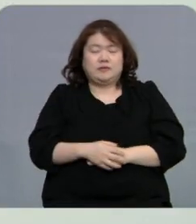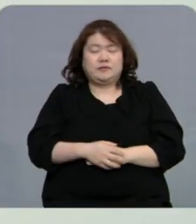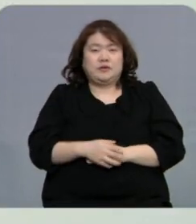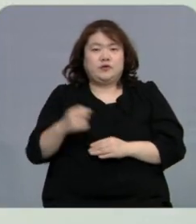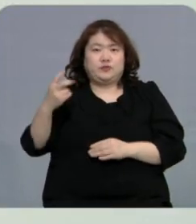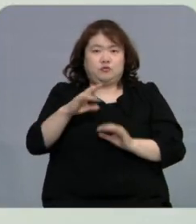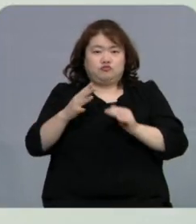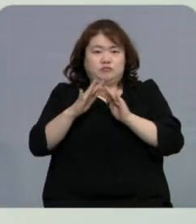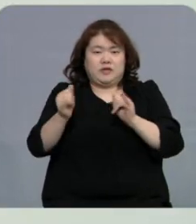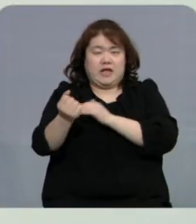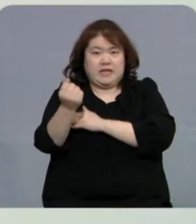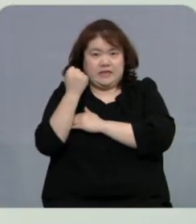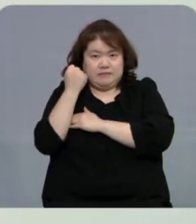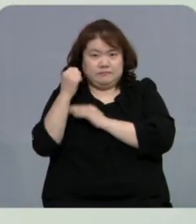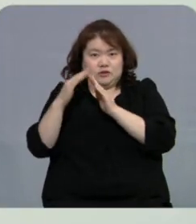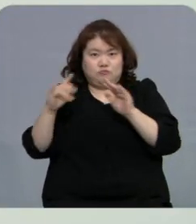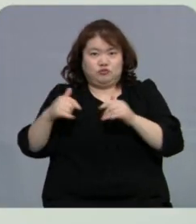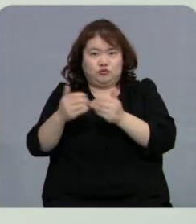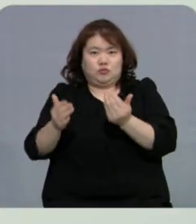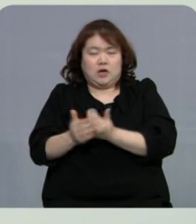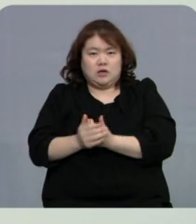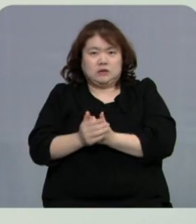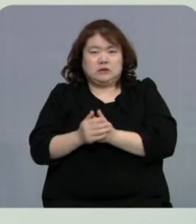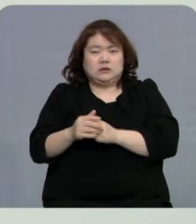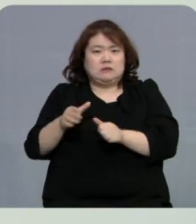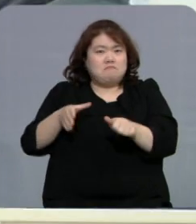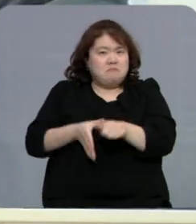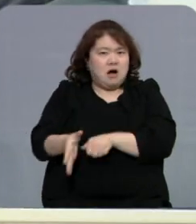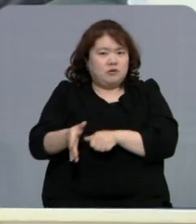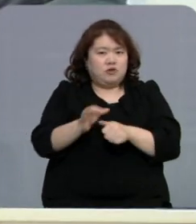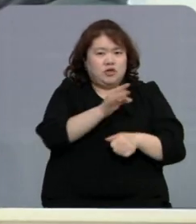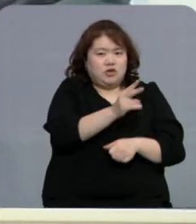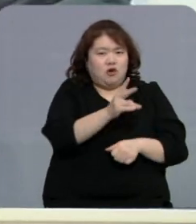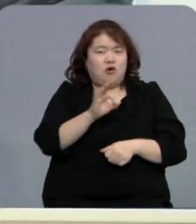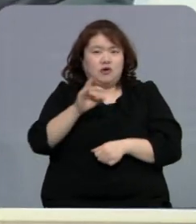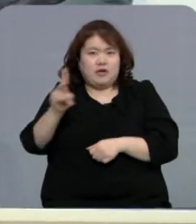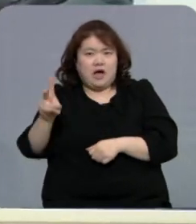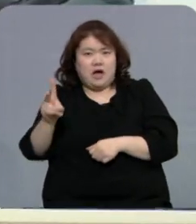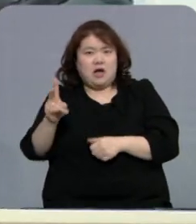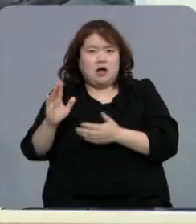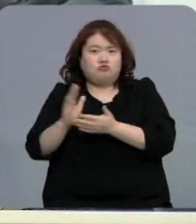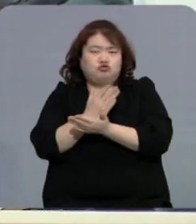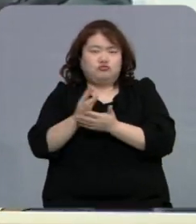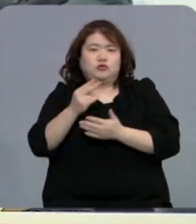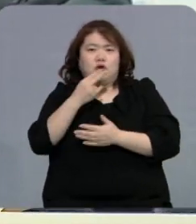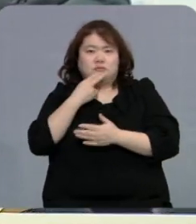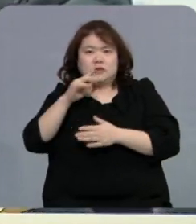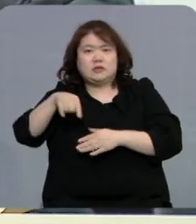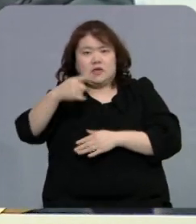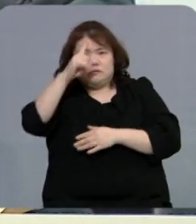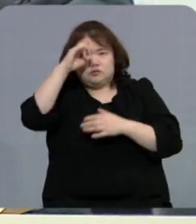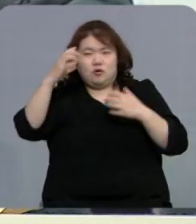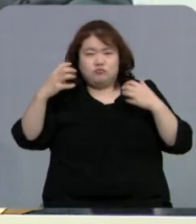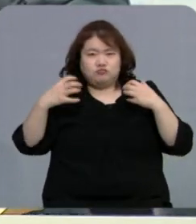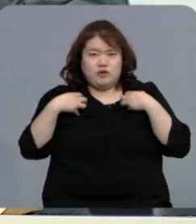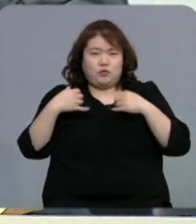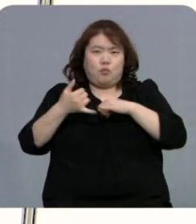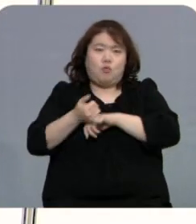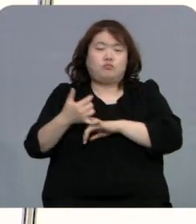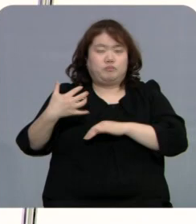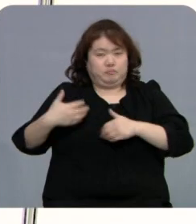한편 국민의힘 전북도당은 적폐청산은 여야를 막론하고 차기 정권에서 당연히 수행해야 할